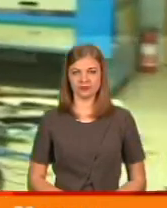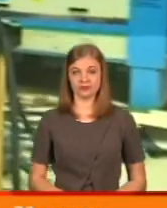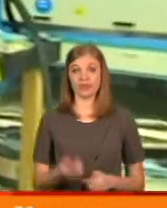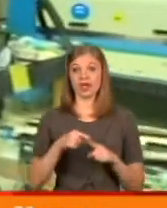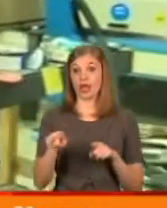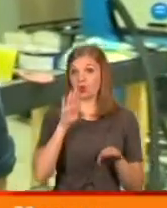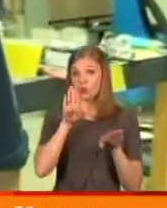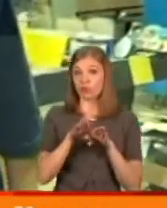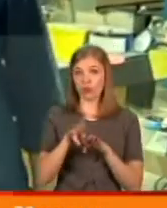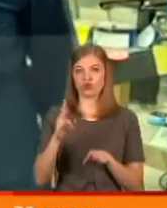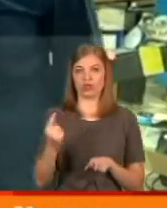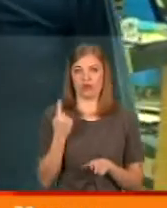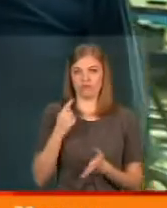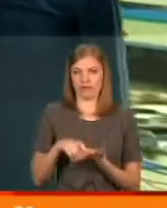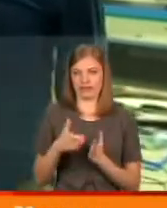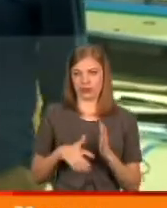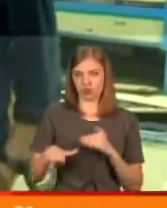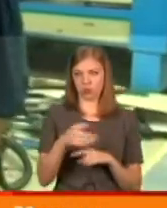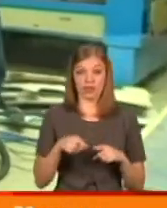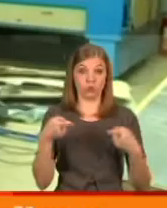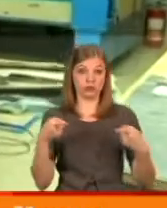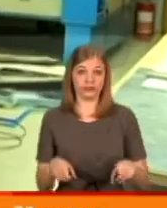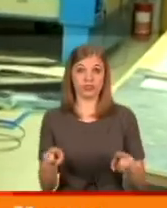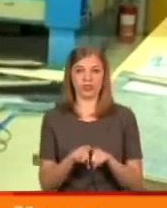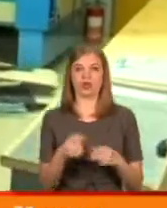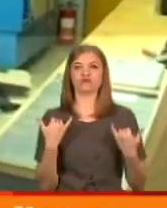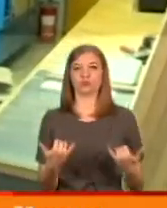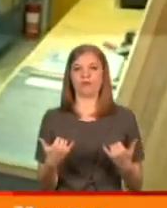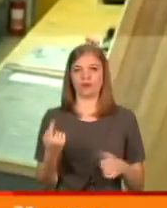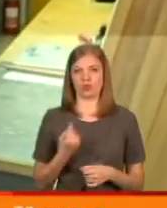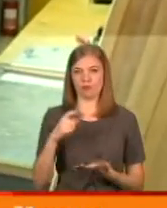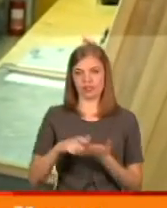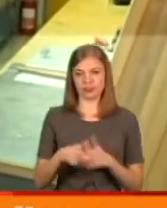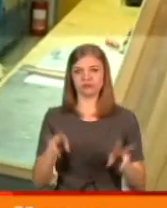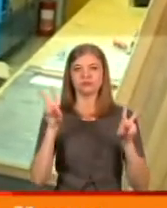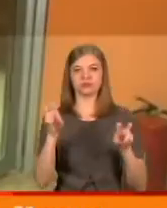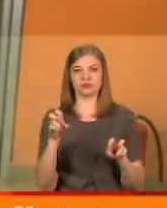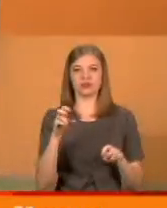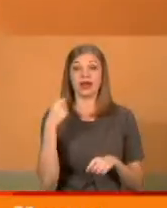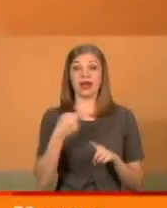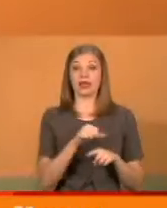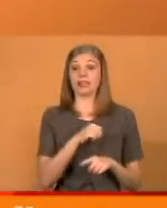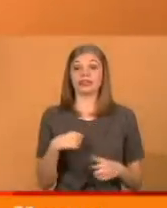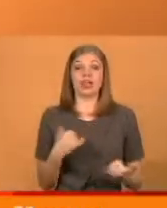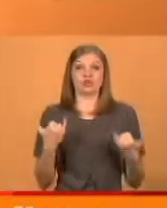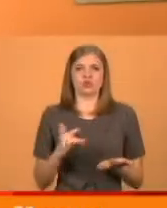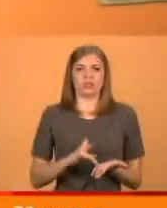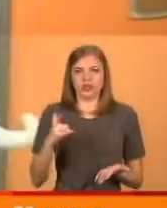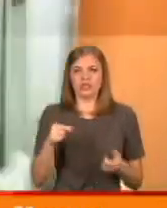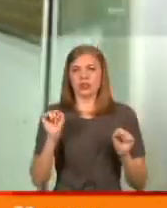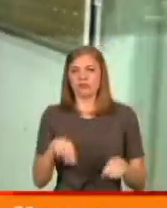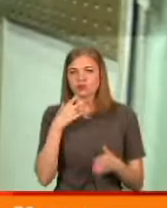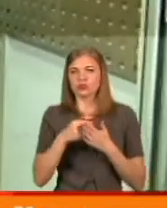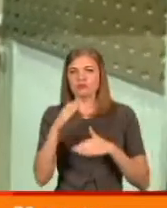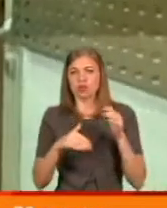Это похоже на мастерскую. Это действительно такая современная мастерская, называется «Хабло». Надсучасний центр, де можна